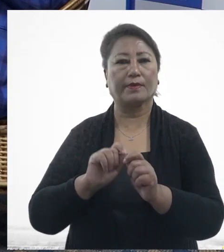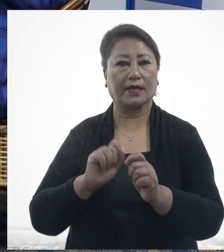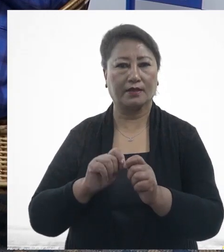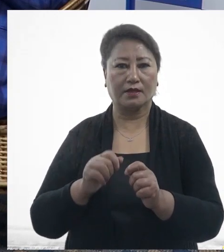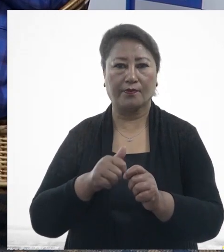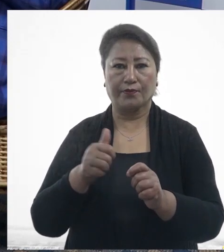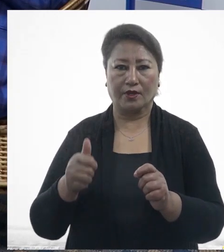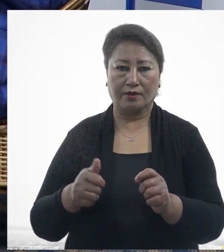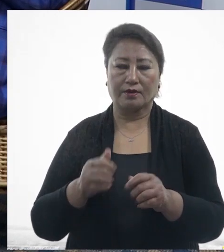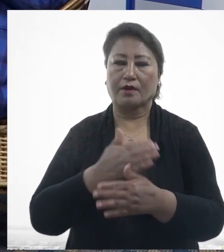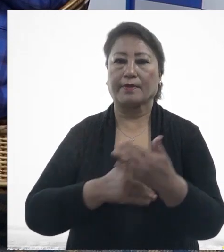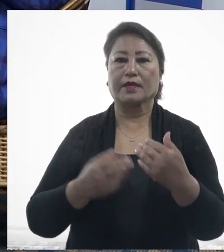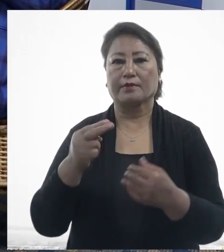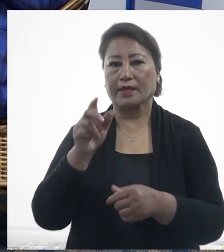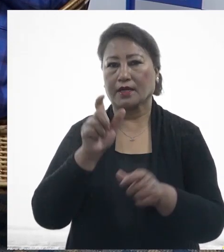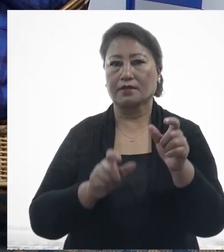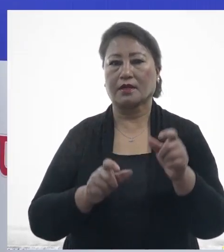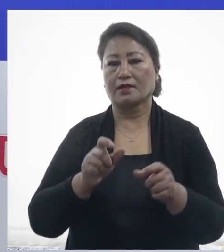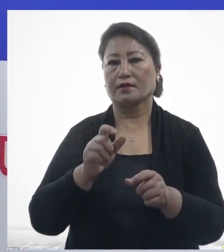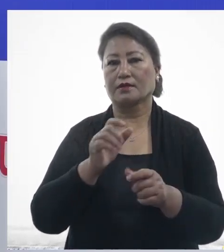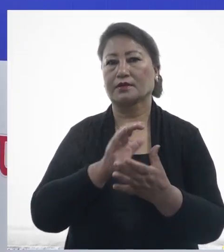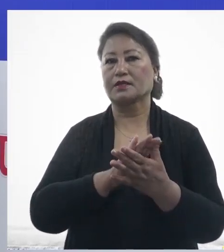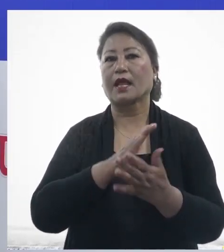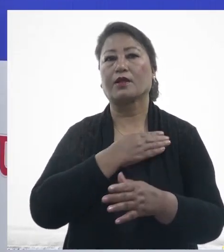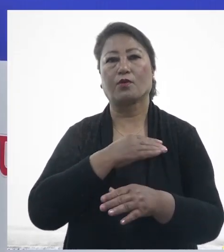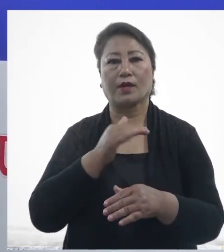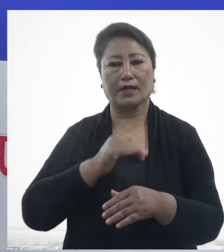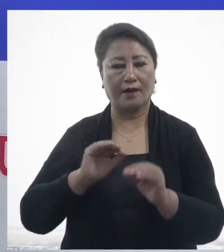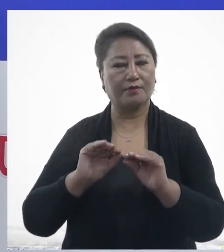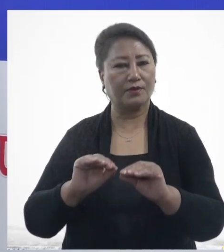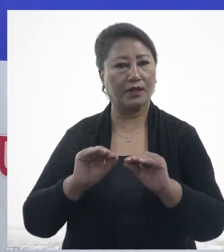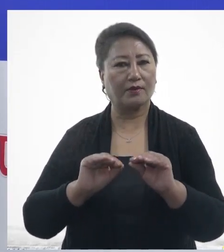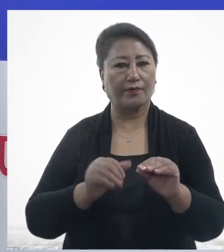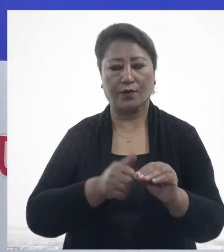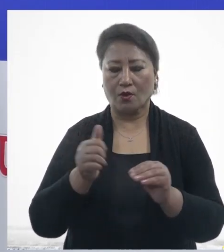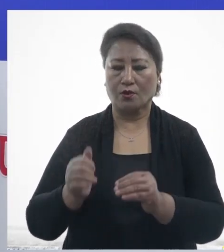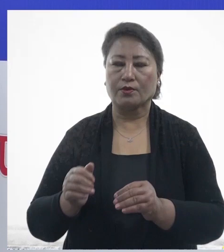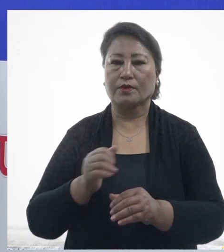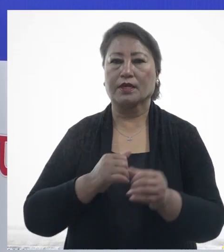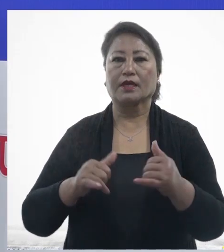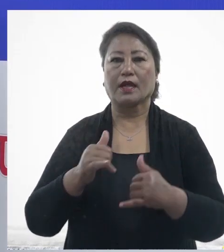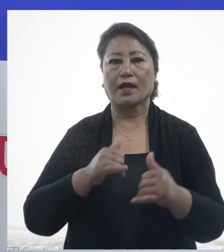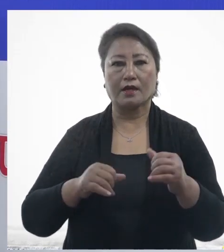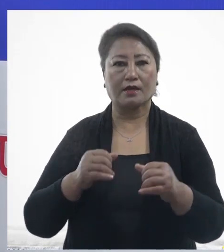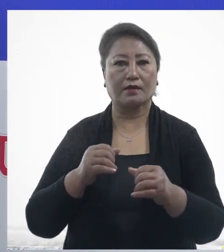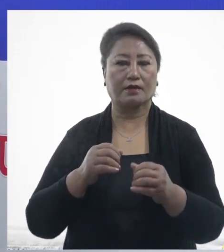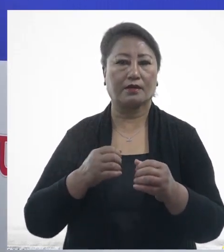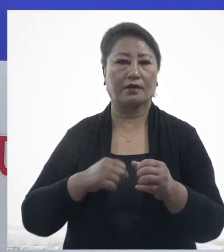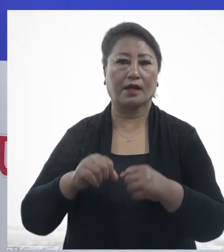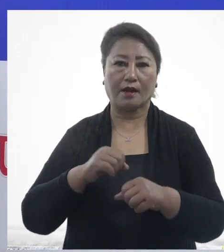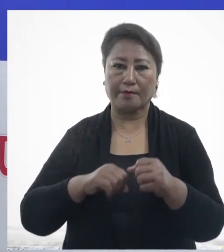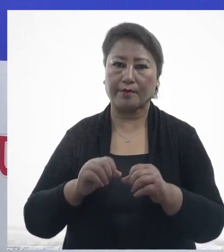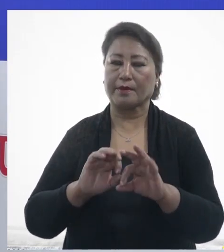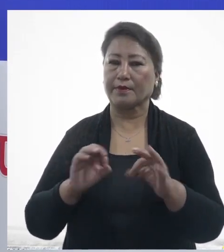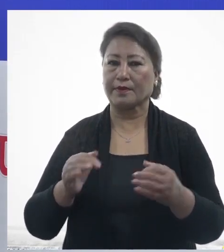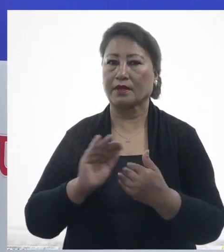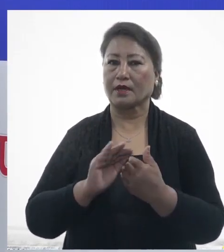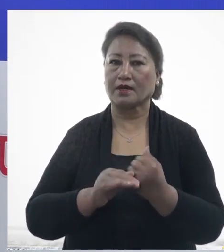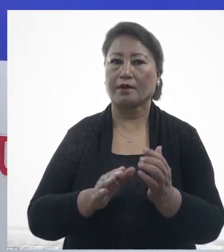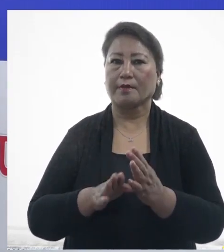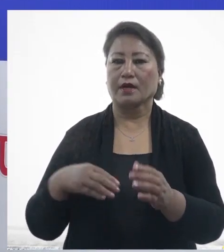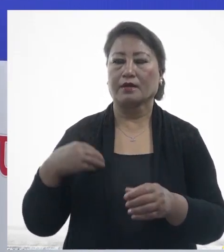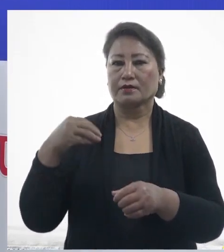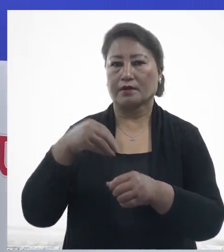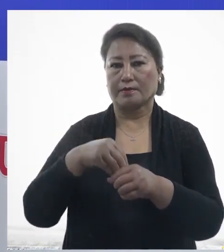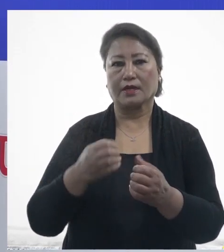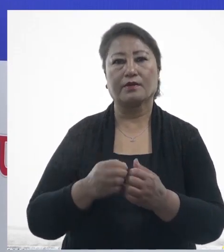भएका अपाङ्गता साथीहरूलाई तालिम त छँदैछ, त्योभन्दा बाहेक पनि उहाँलाई अतिरिक्त क्रियाकलापमा पनि हामीले उहाँहरूलाई चाहिँ कुनै न कुनै तरिकाले उहाँलाई हामीले संलग्न गर्नुपर्छ,